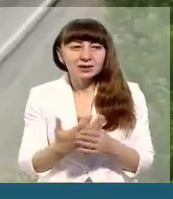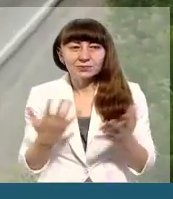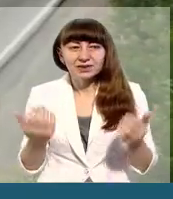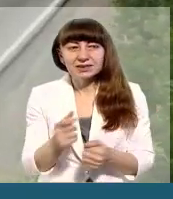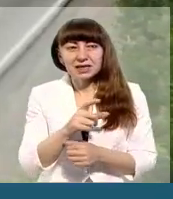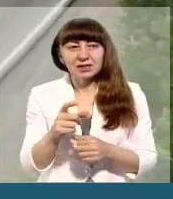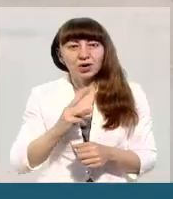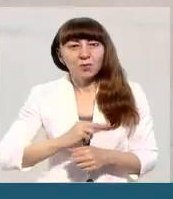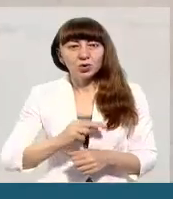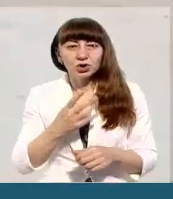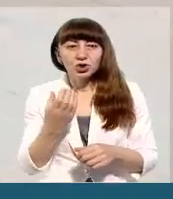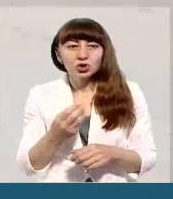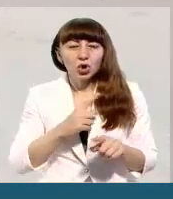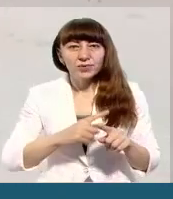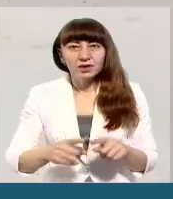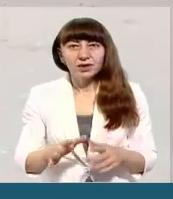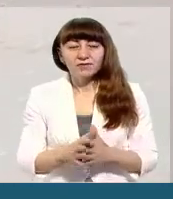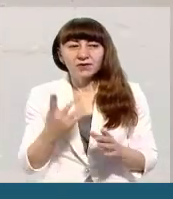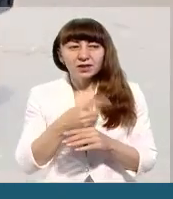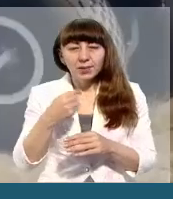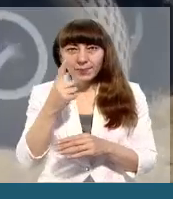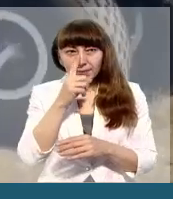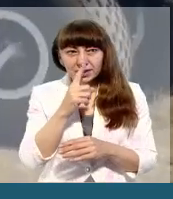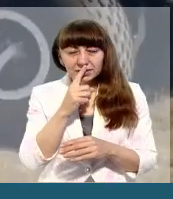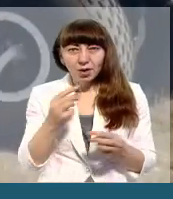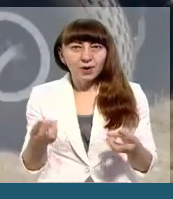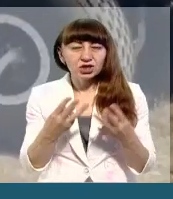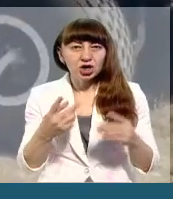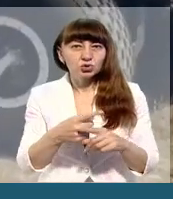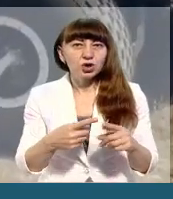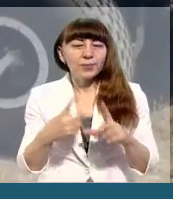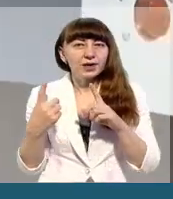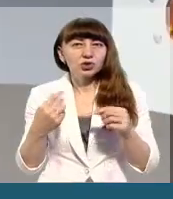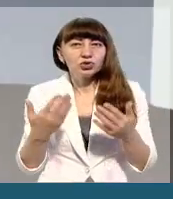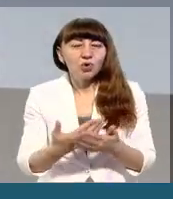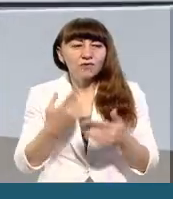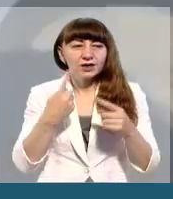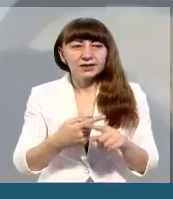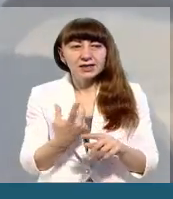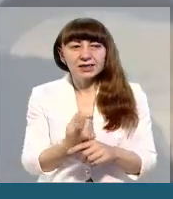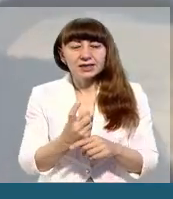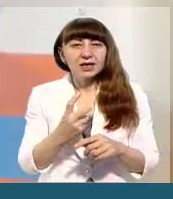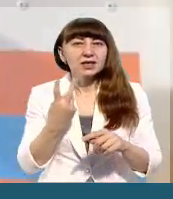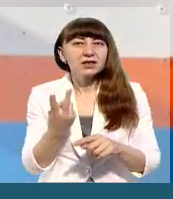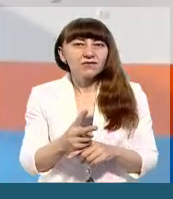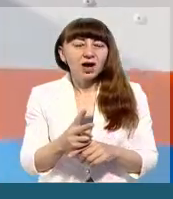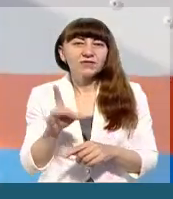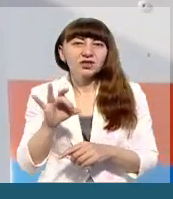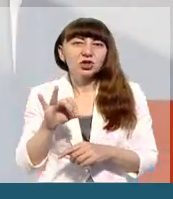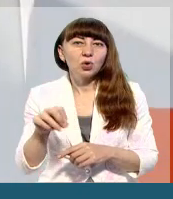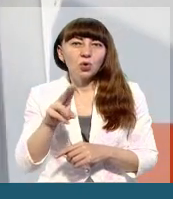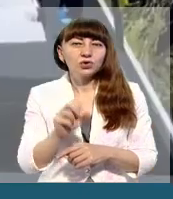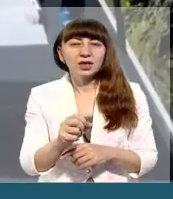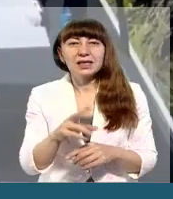оперативнее также в этом месяце в пожарную часть прибыла новая техника это два новых грузопассажирских вездехода для работы в